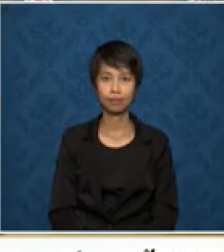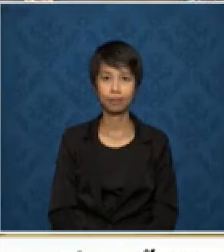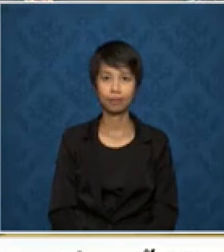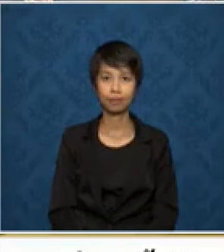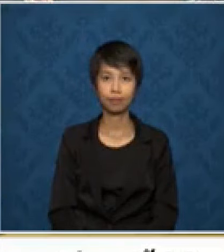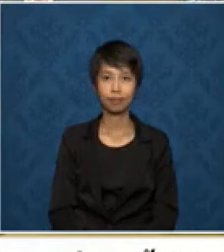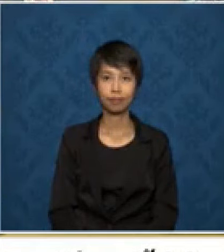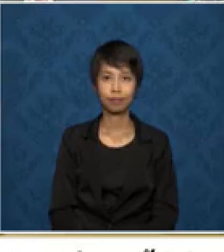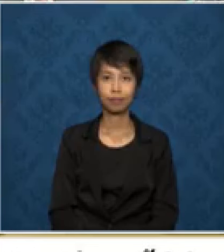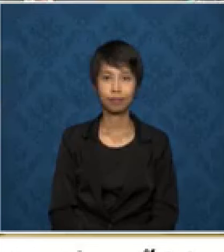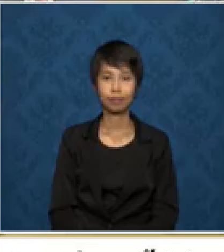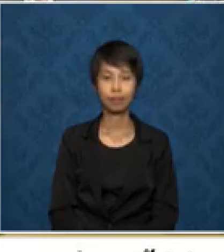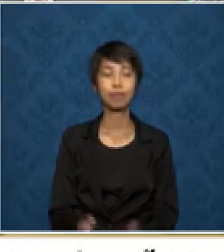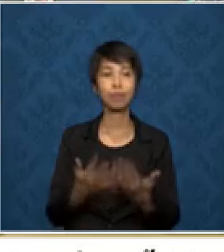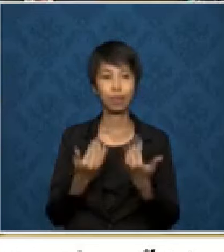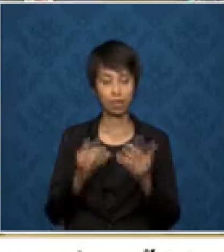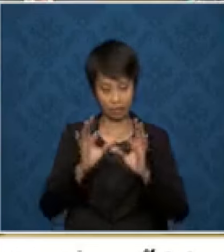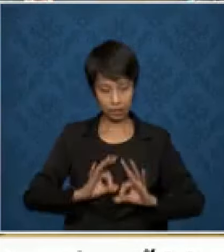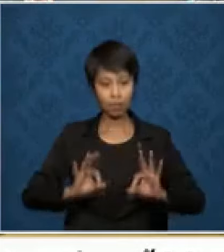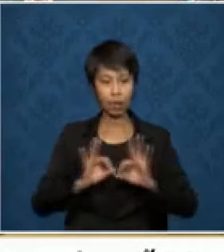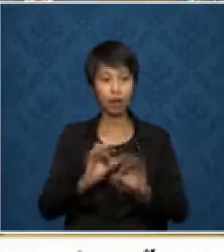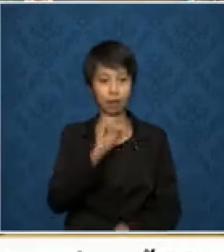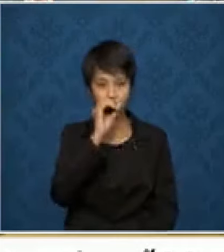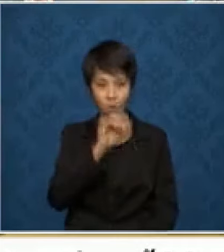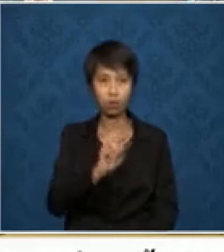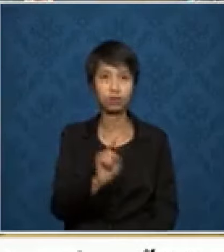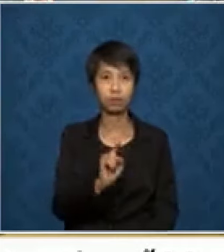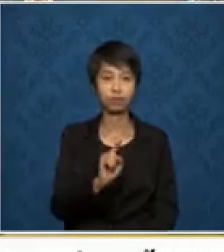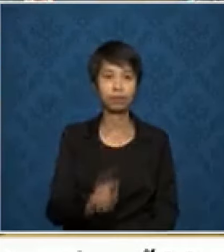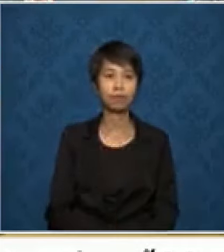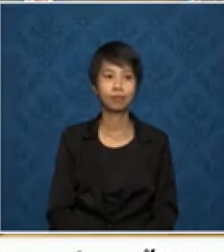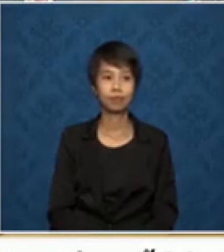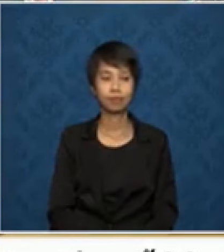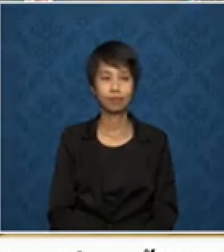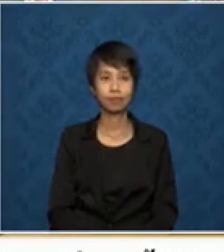ครับที่ผมจำเป็นต้องพูดเรื่องนี้